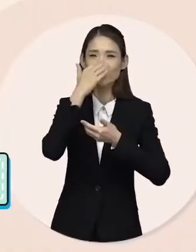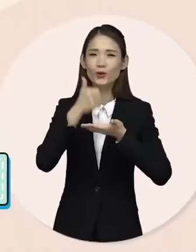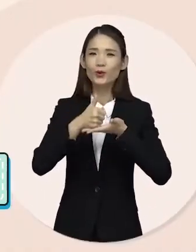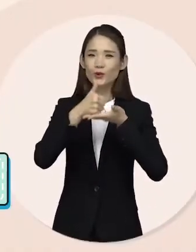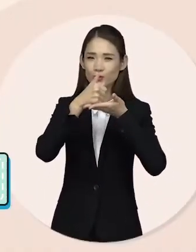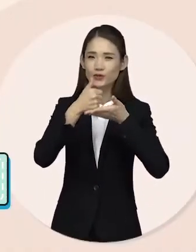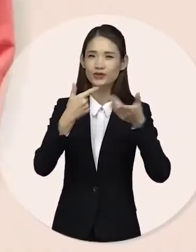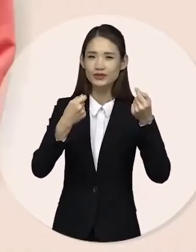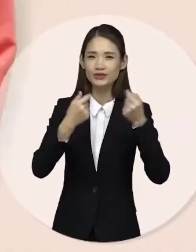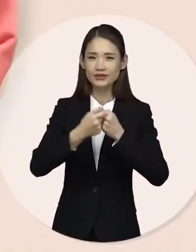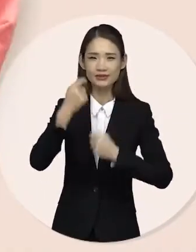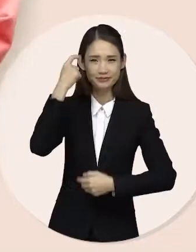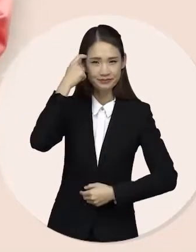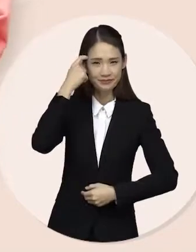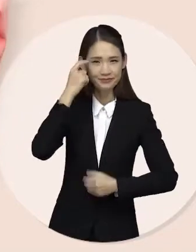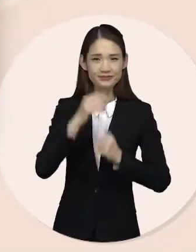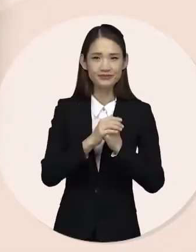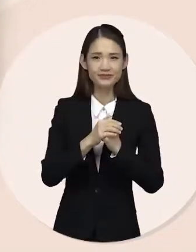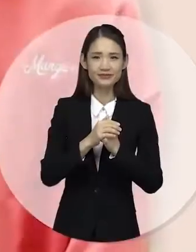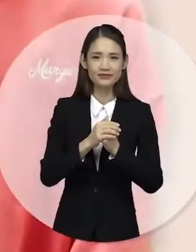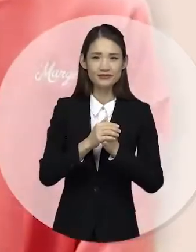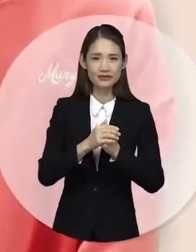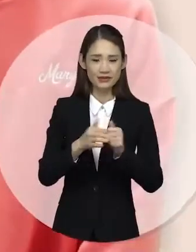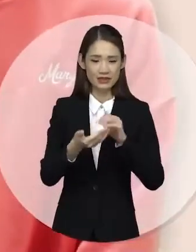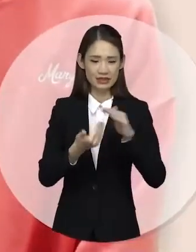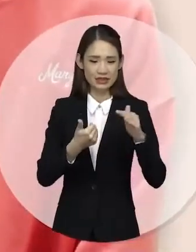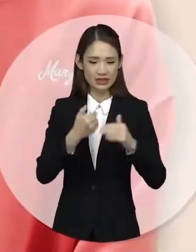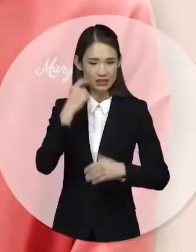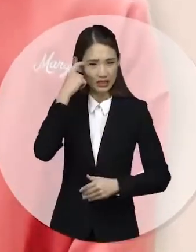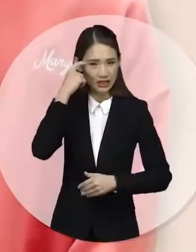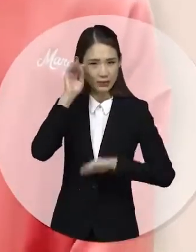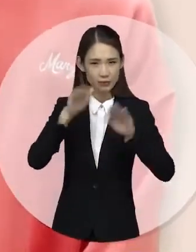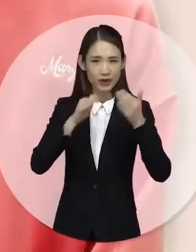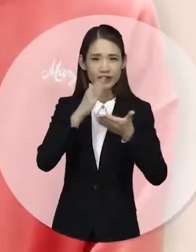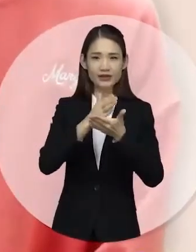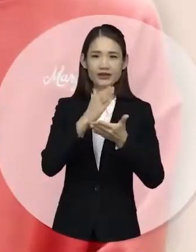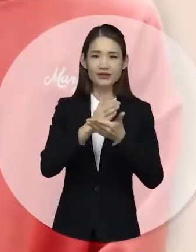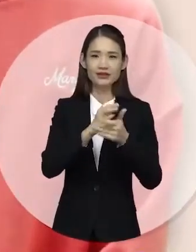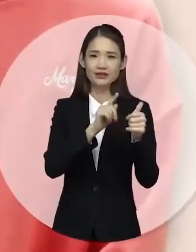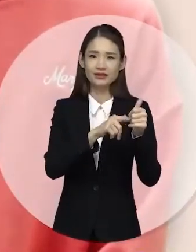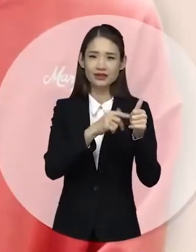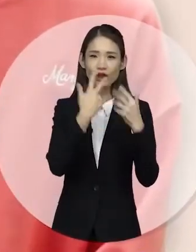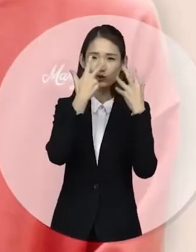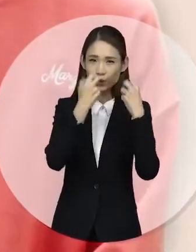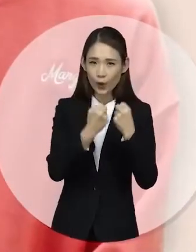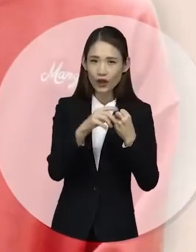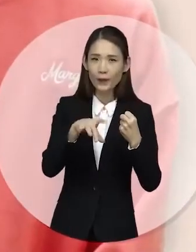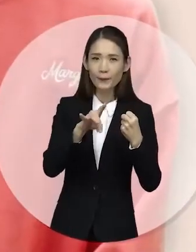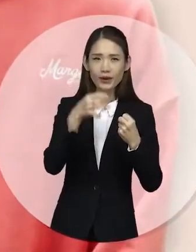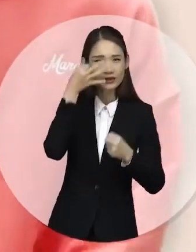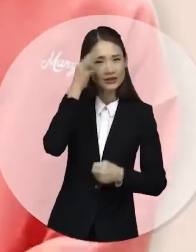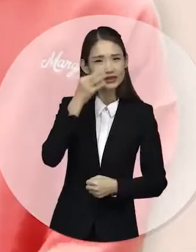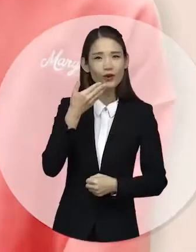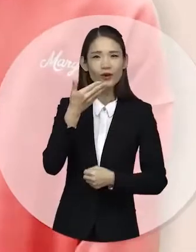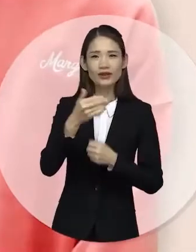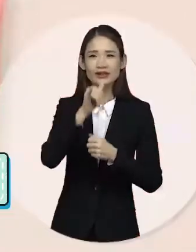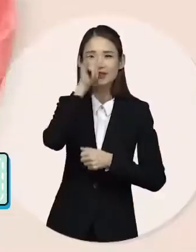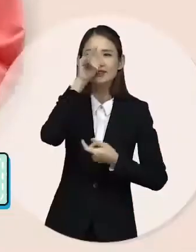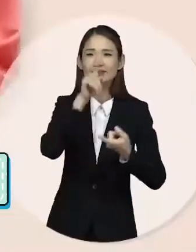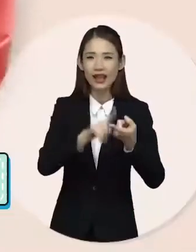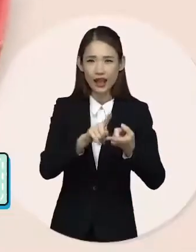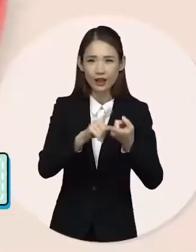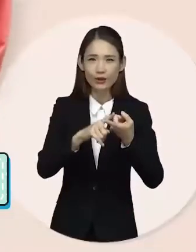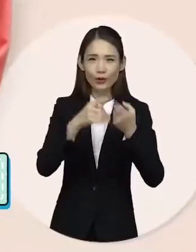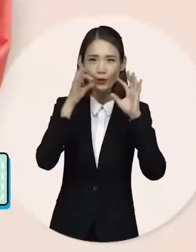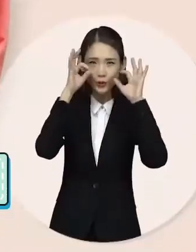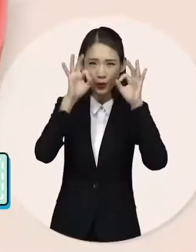어떻게 보면 존중이 아닌가라고 저는 생각합니다. 뭔가 선입견을 갖지 않고 그 사람의 존재를 먼저 봐주는 그런 느낌인가?